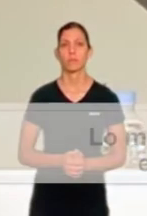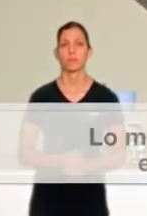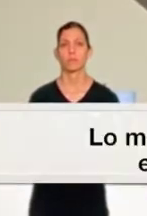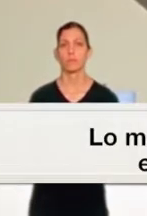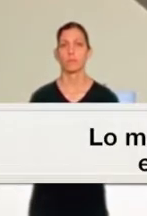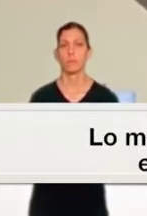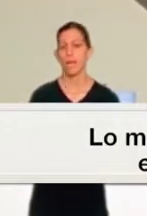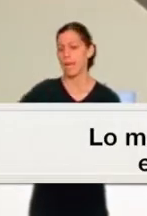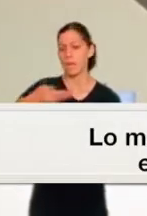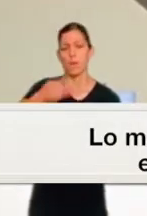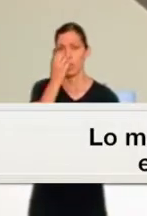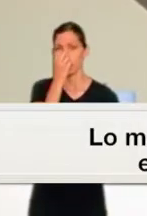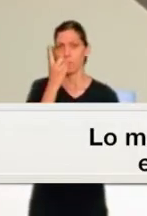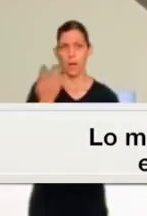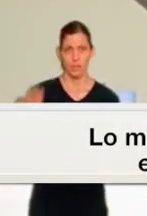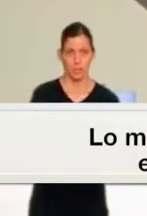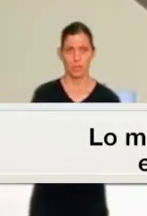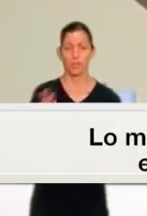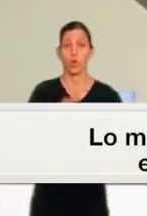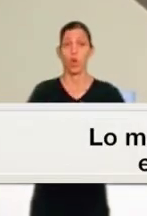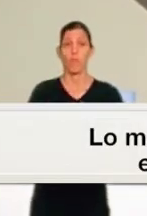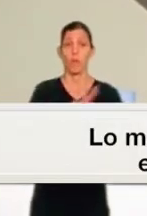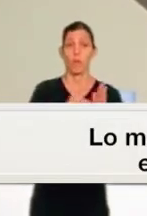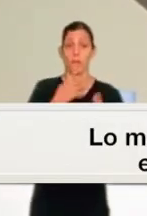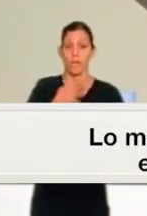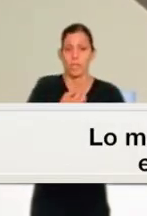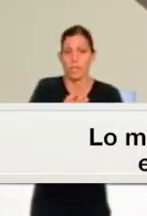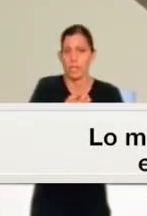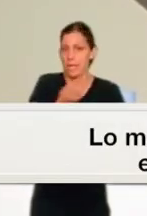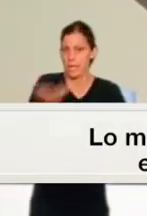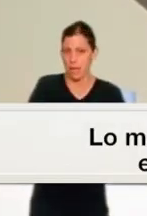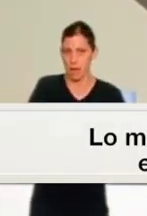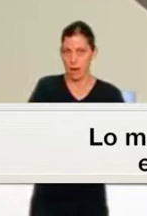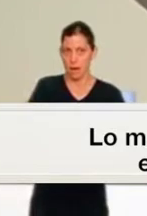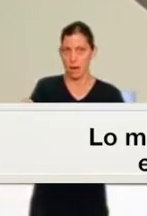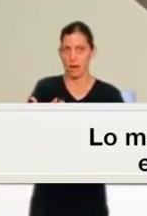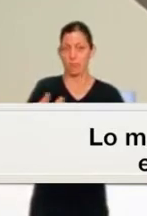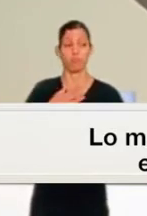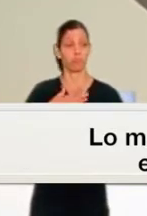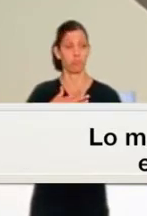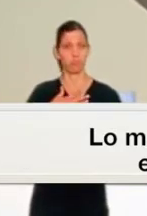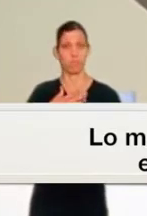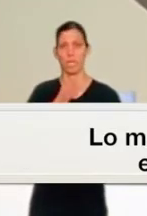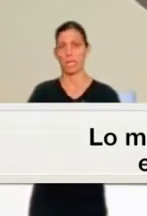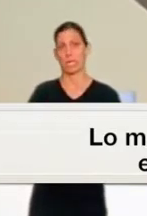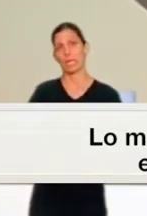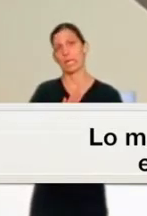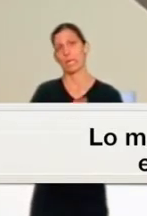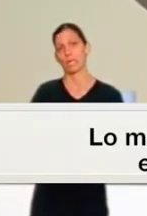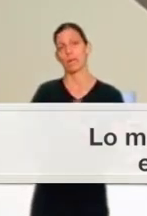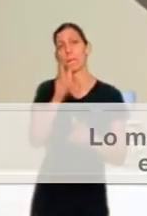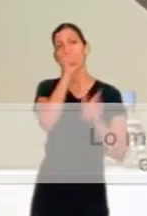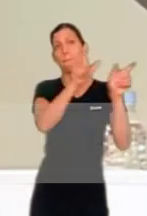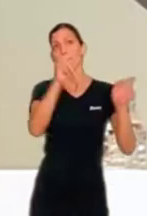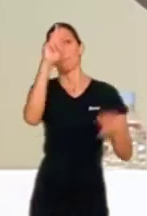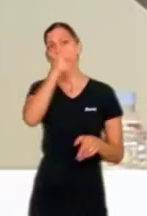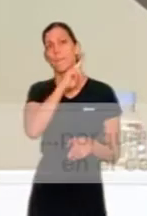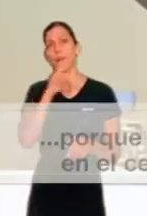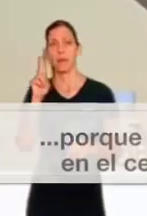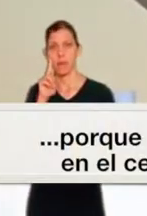El més important que el Consell vol traslladar és la tranquil·litat als pares i